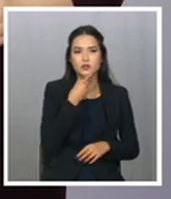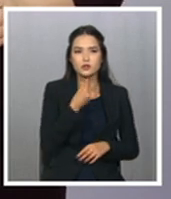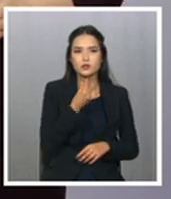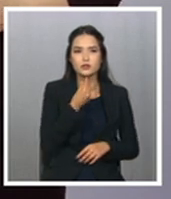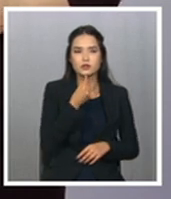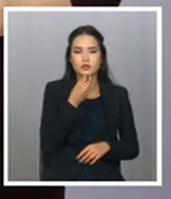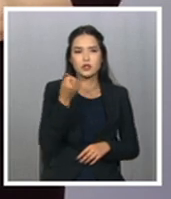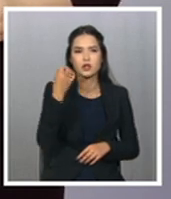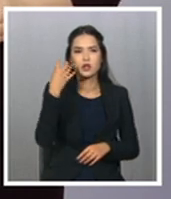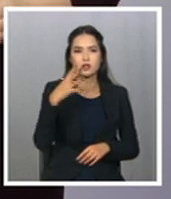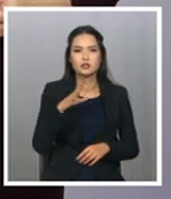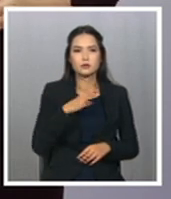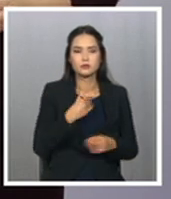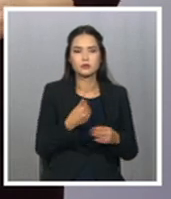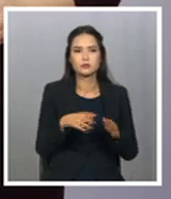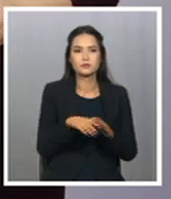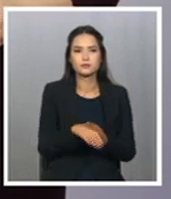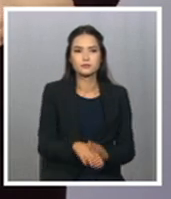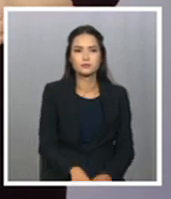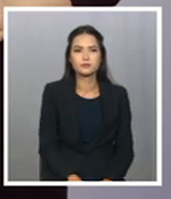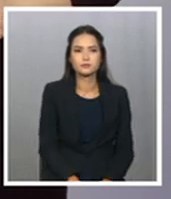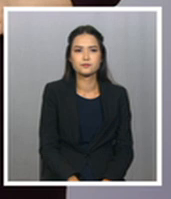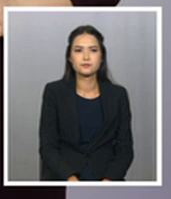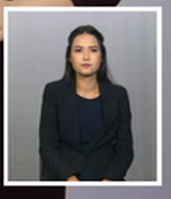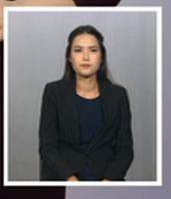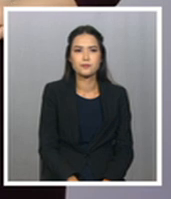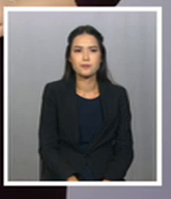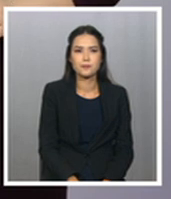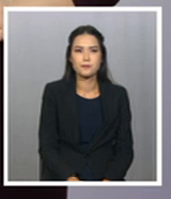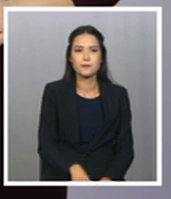да ақылды екенін көреміз.